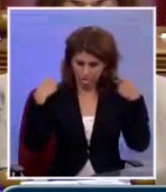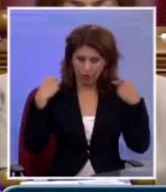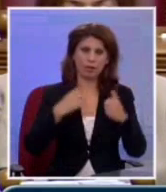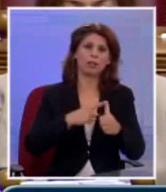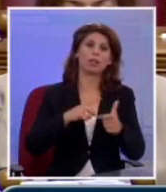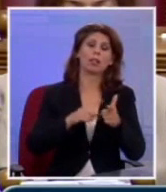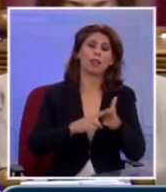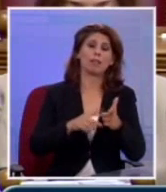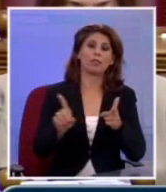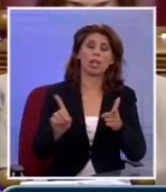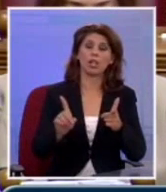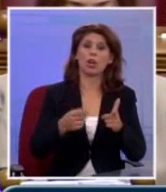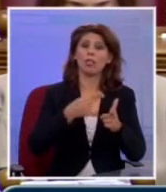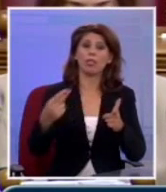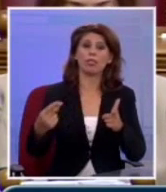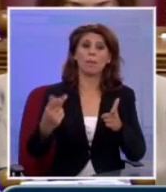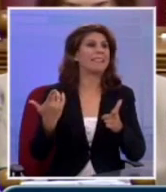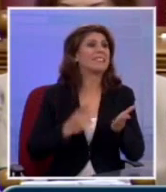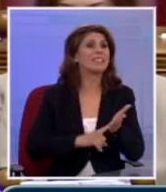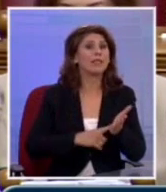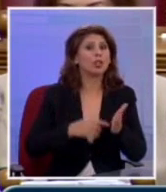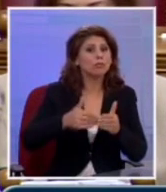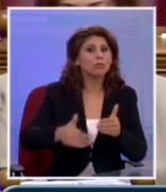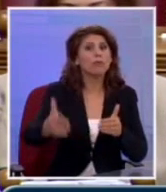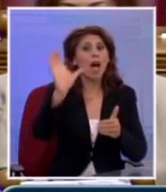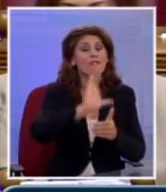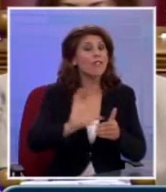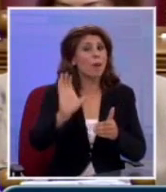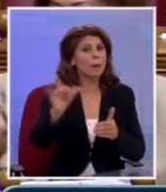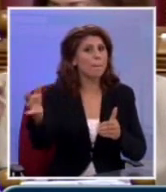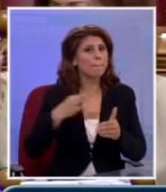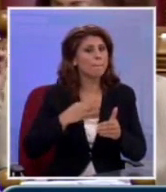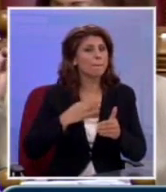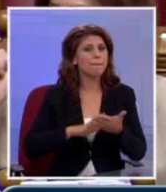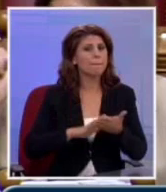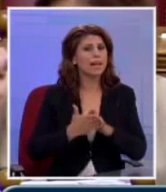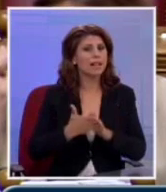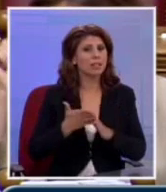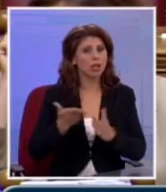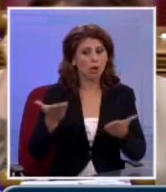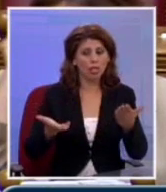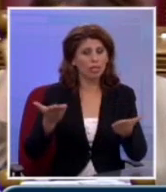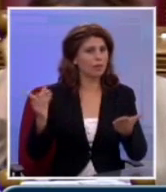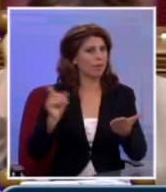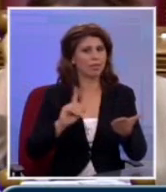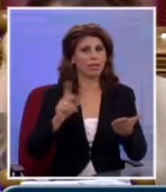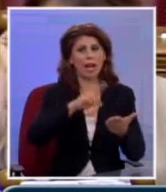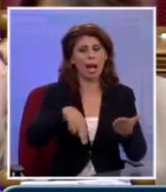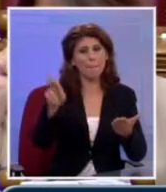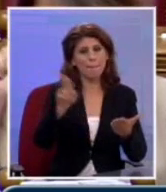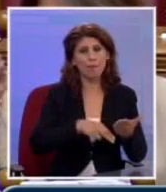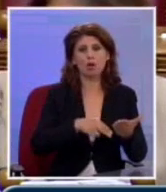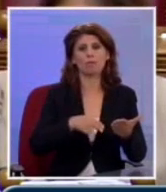αφετέρου στο ζήτημα της ταυτότητας της Ευρώπης. Μας λέτε ότι το πρακτικό δίλημα δεν είναι η απόρριψη